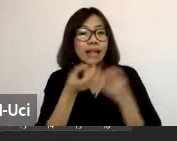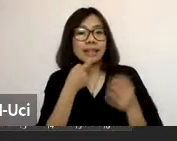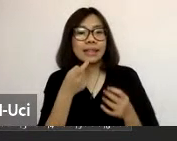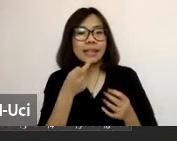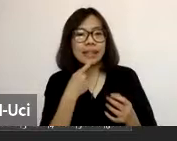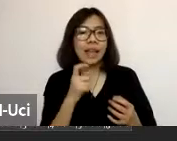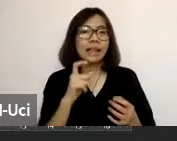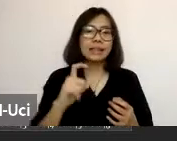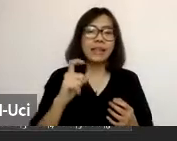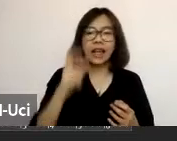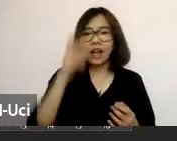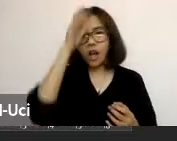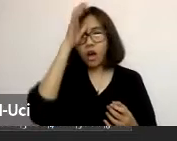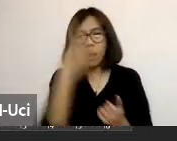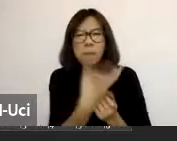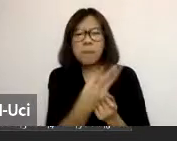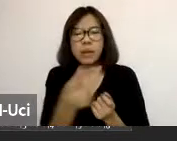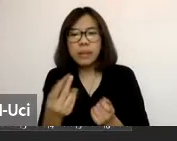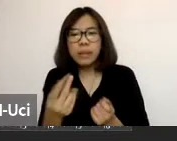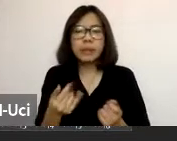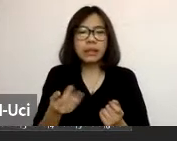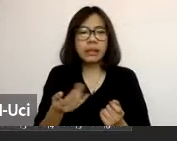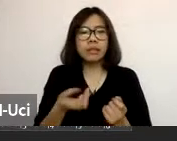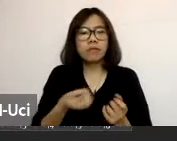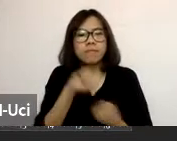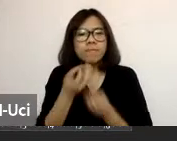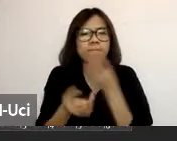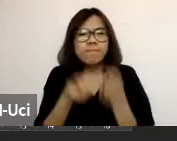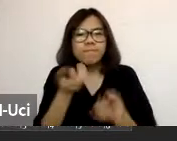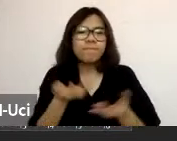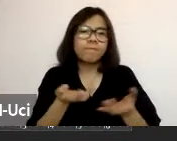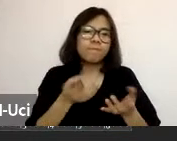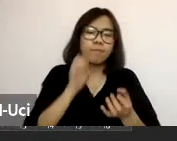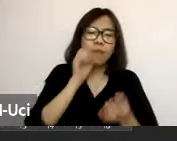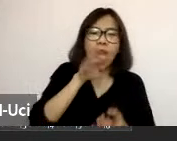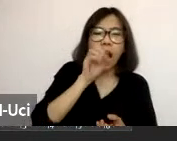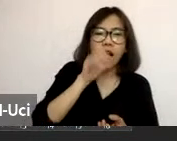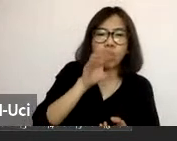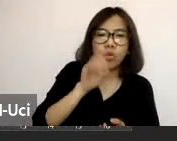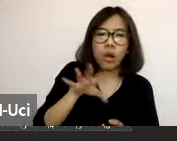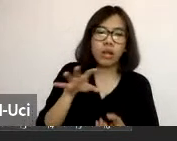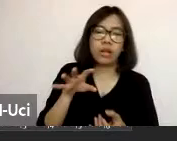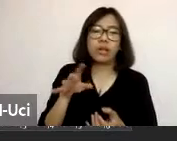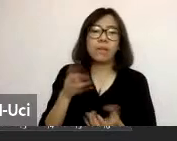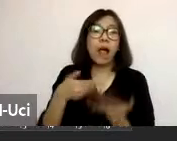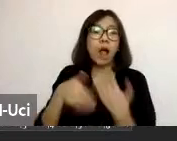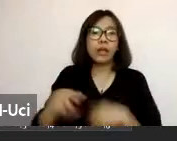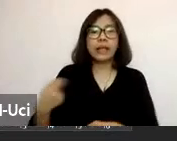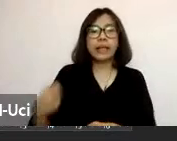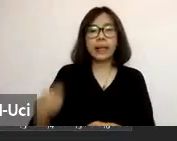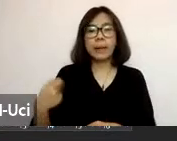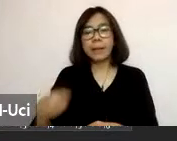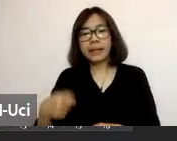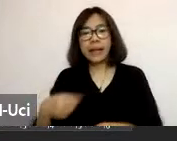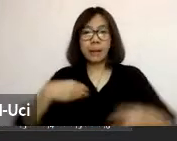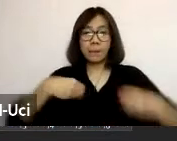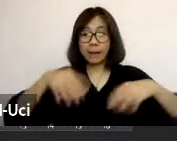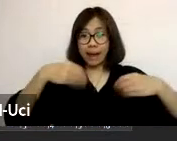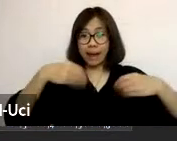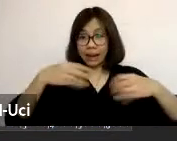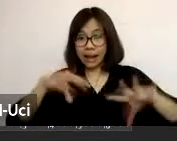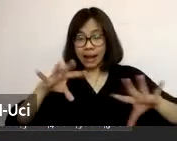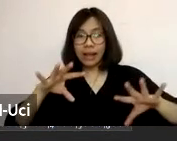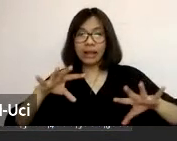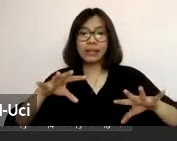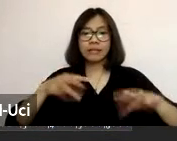ke belakang nanti bagaimana kita mekanisme pelayanan pengaduan di yang ada di Kementerian Perdagangan nanti kami juga